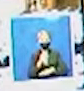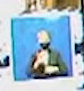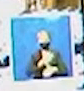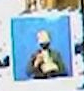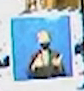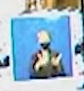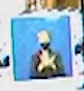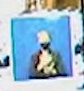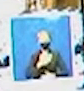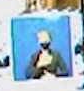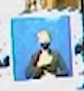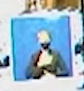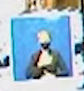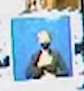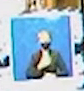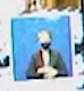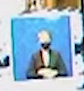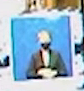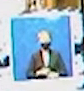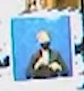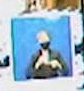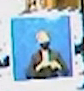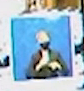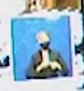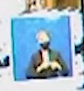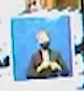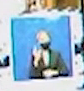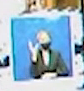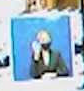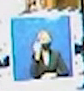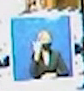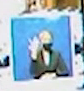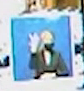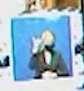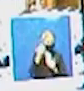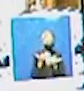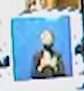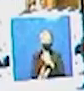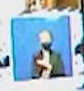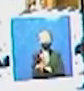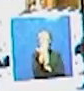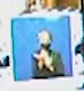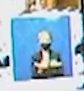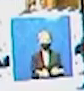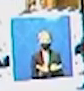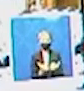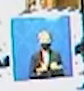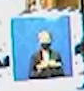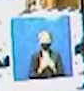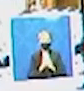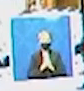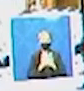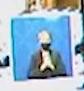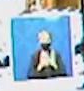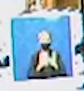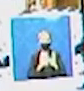ผมก็นั่งฟังมาโดยตลอดนะครับทั้งเมื่อวานนี้เมื่อคืนนี้แล้วก็เมื่อเช้านี้นะครับผมก็ขอบคุณในคำอภิปราย